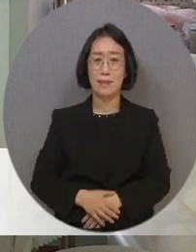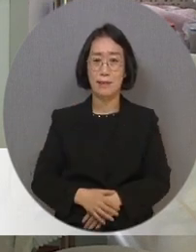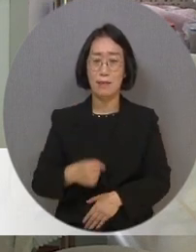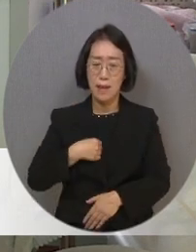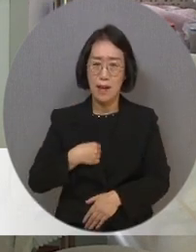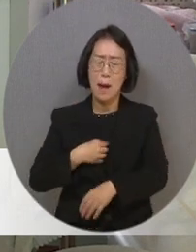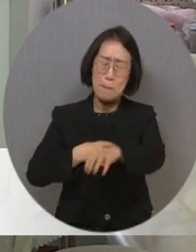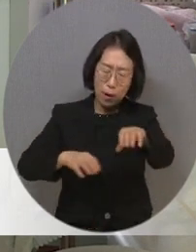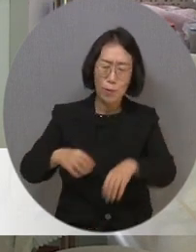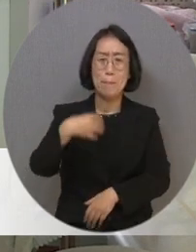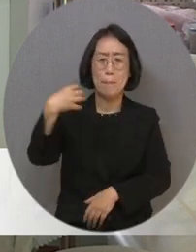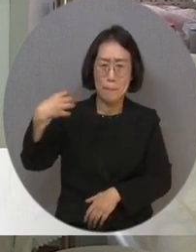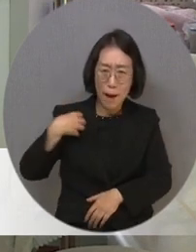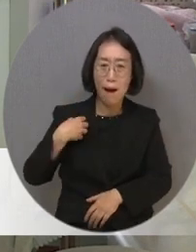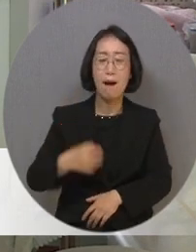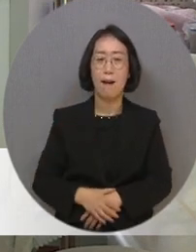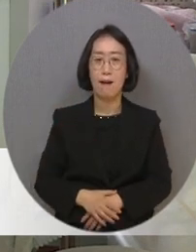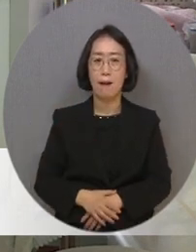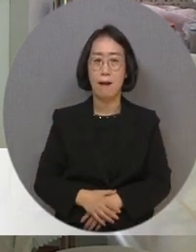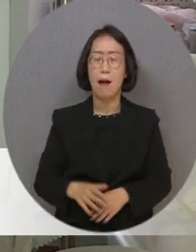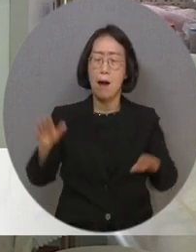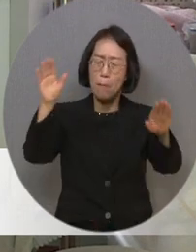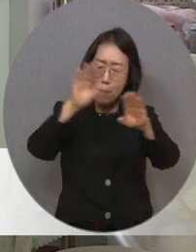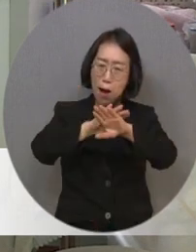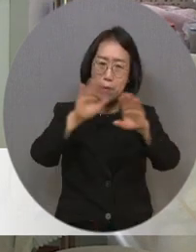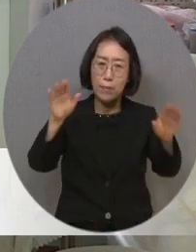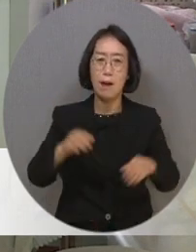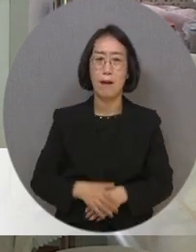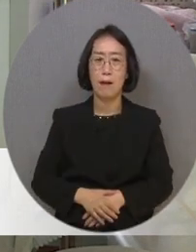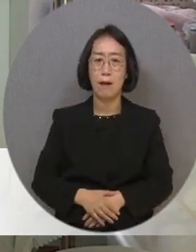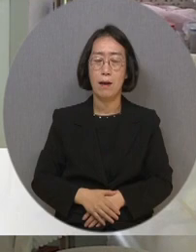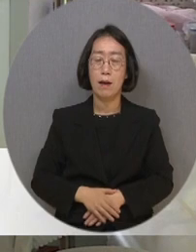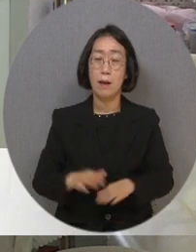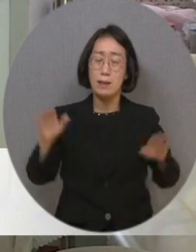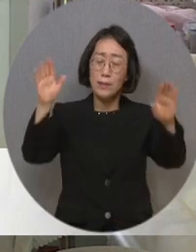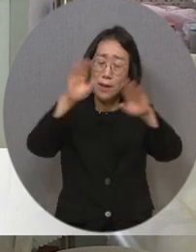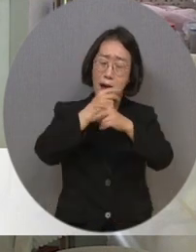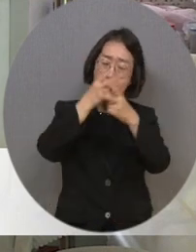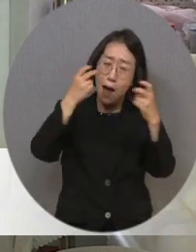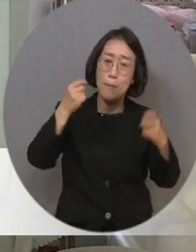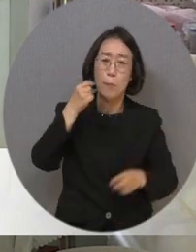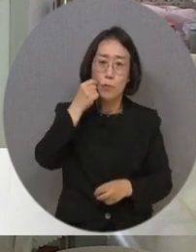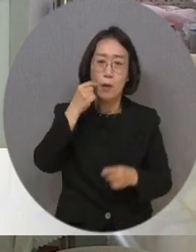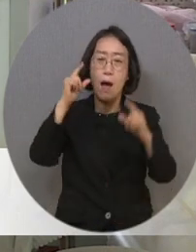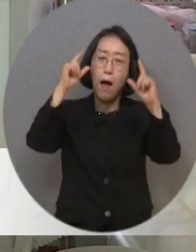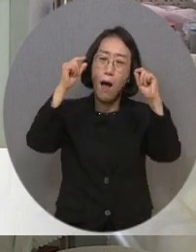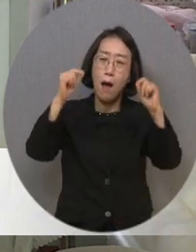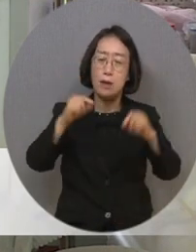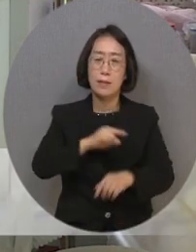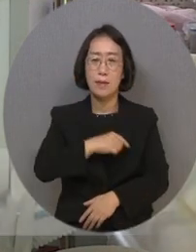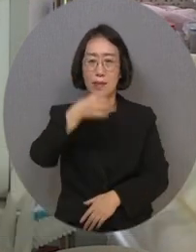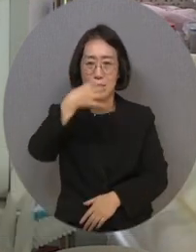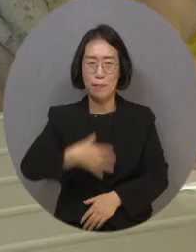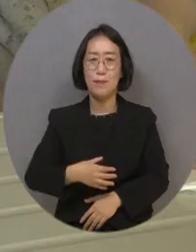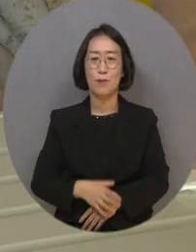제가 많이 했죠. 밤낮으로 아무래도 좀 잠 못 자는 거. 그게 제일